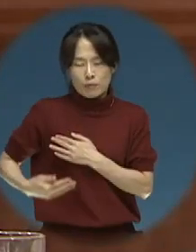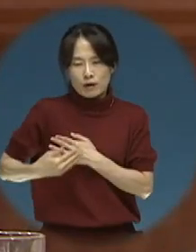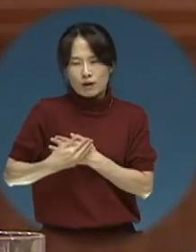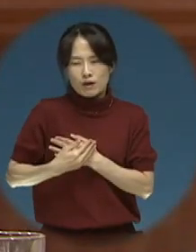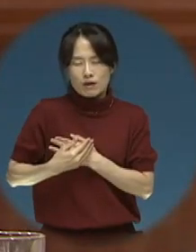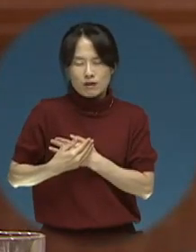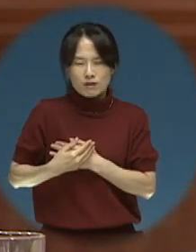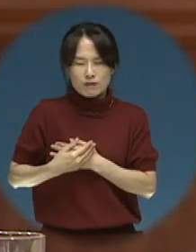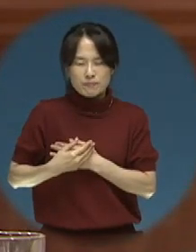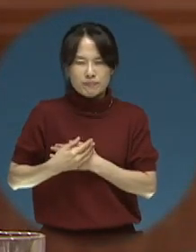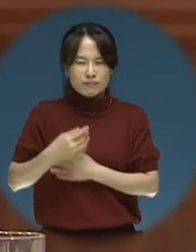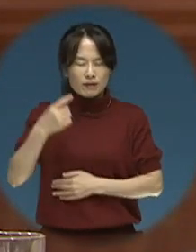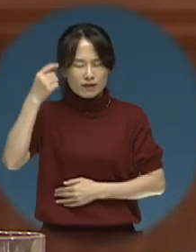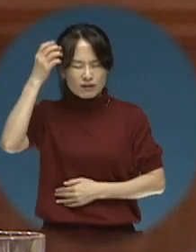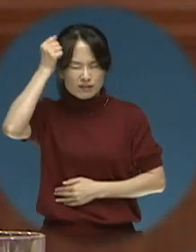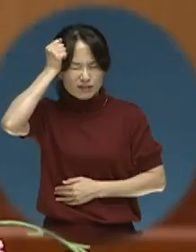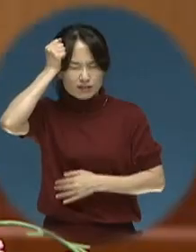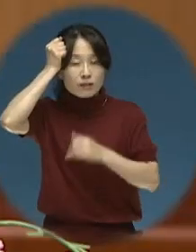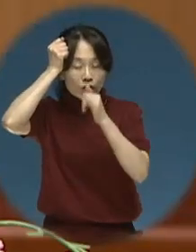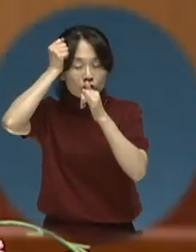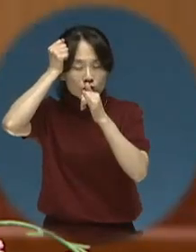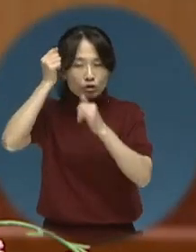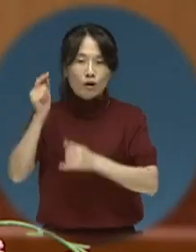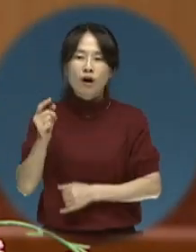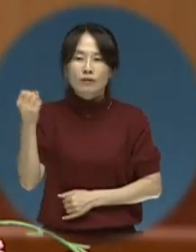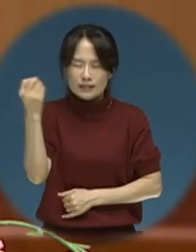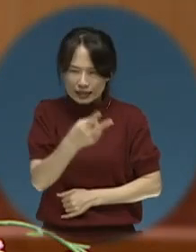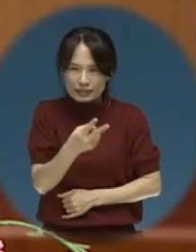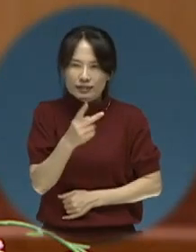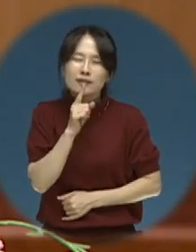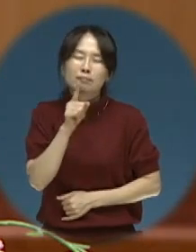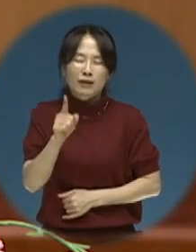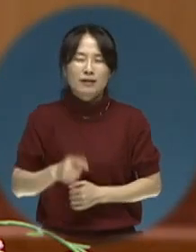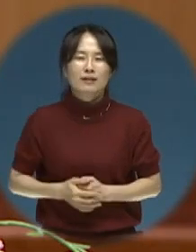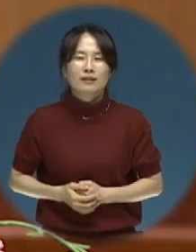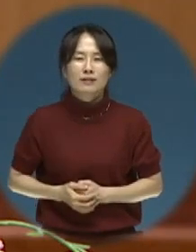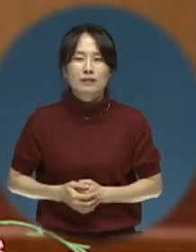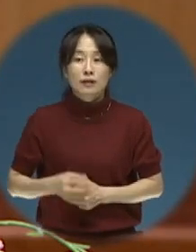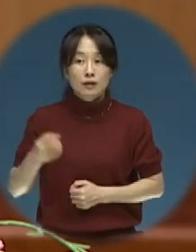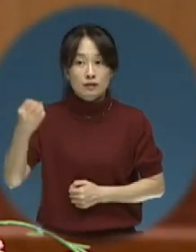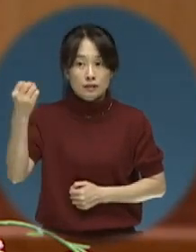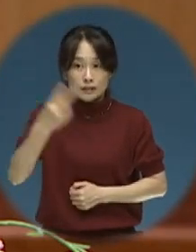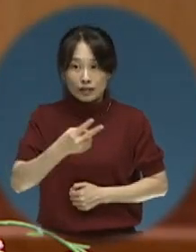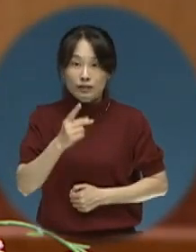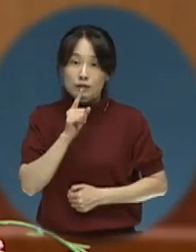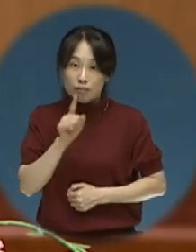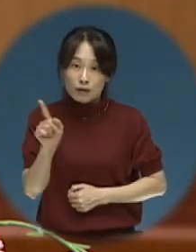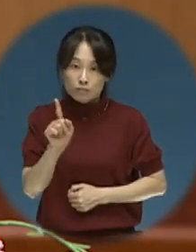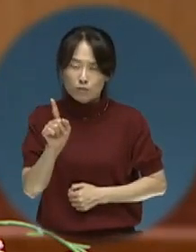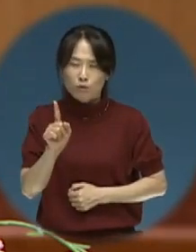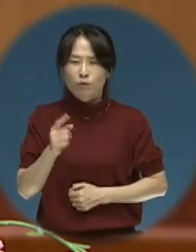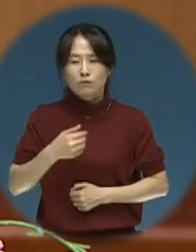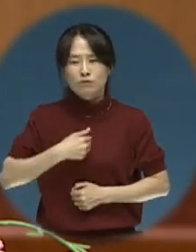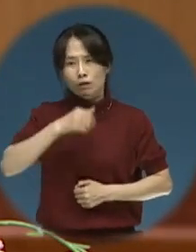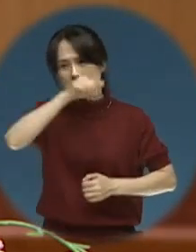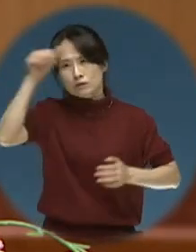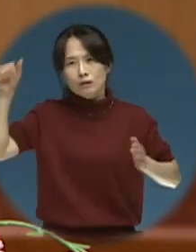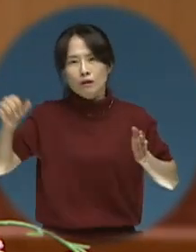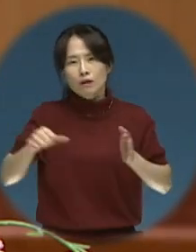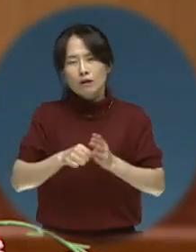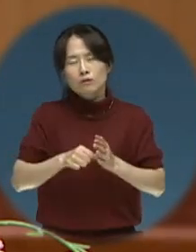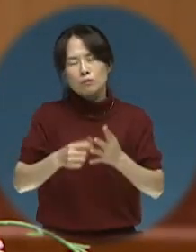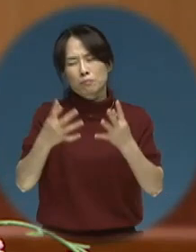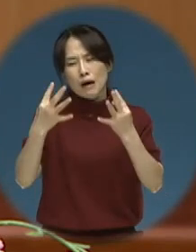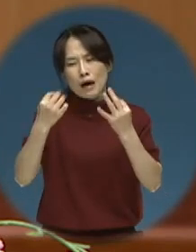다시라는 말이. 그렇겠네요. 근데 이제 물론 문학에도 사용을 제가 했겠지만 그 다시라는 말은 제 인생에서 굉장히